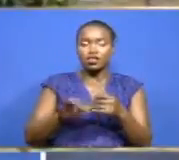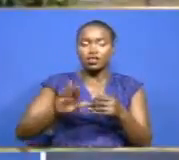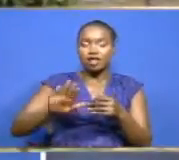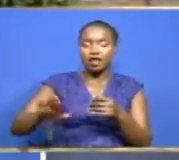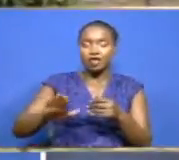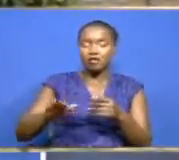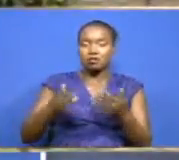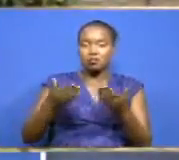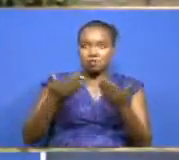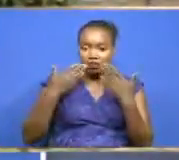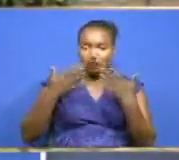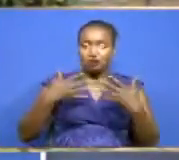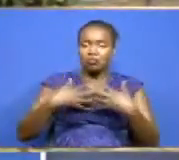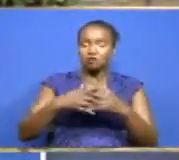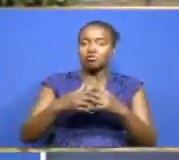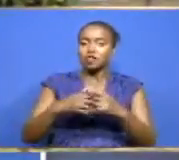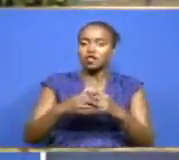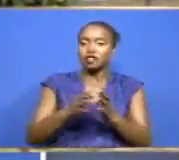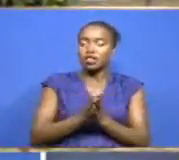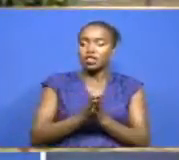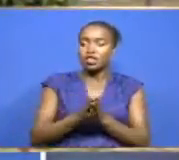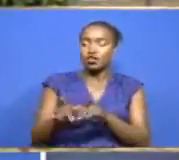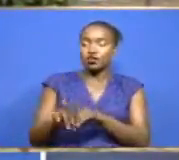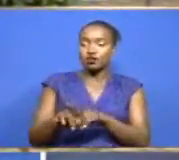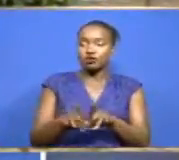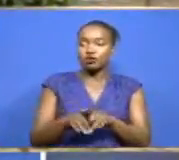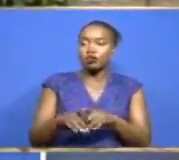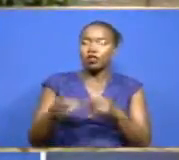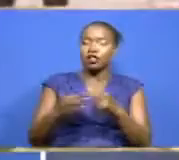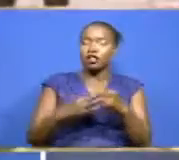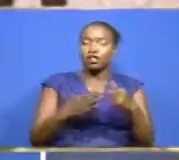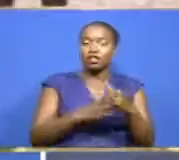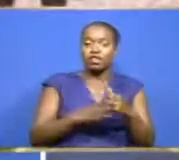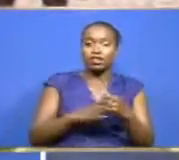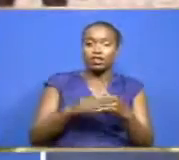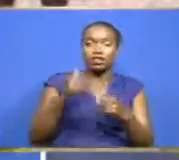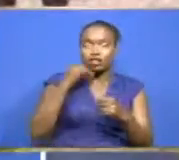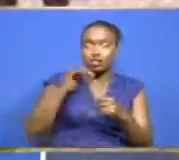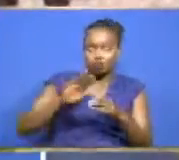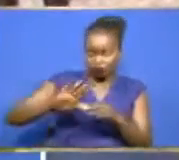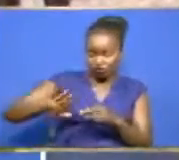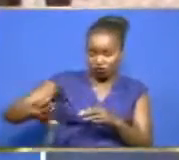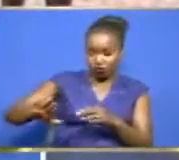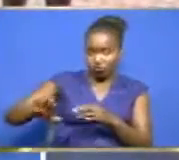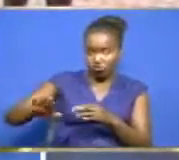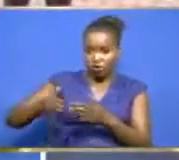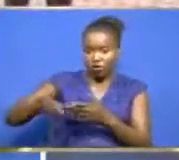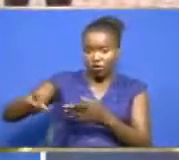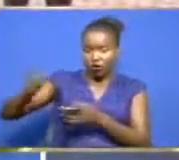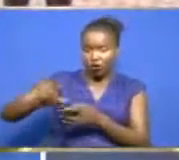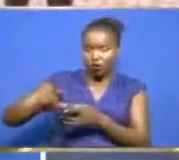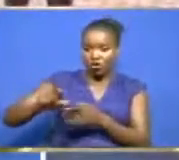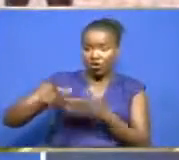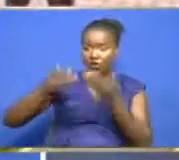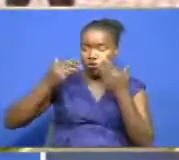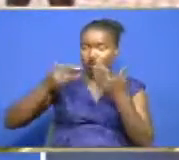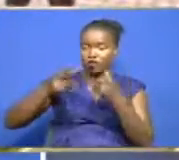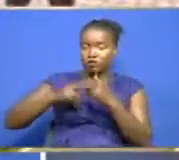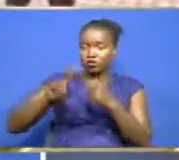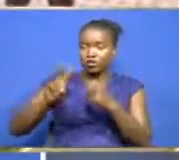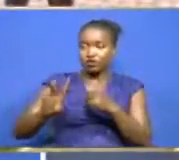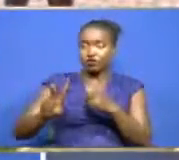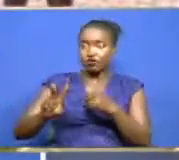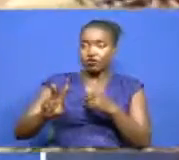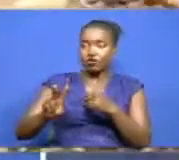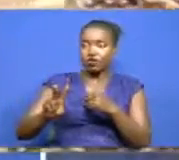oksijeni. Pamoja na hayo, wagonjwa 89 wametengwa kupokea oksijeni ya ziada, huku 72 wakiwa katika